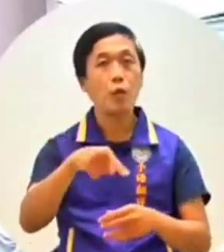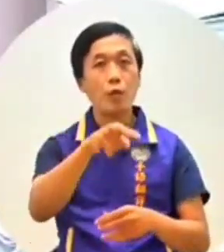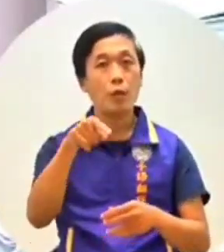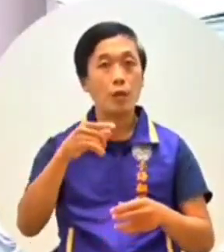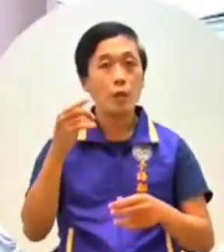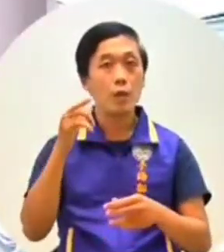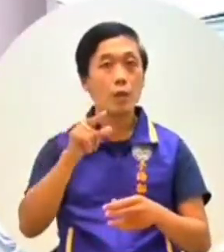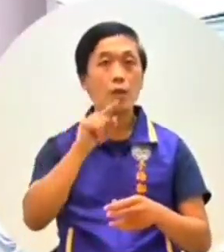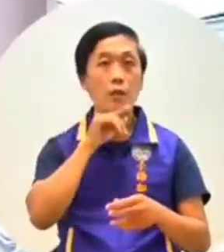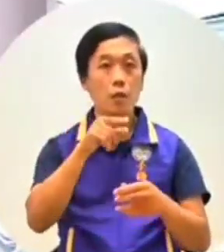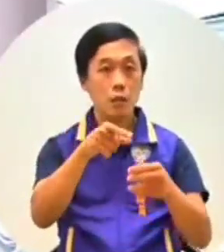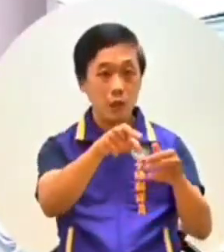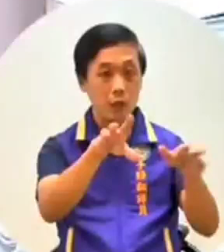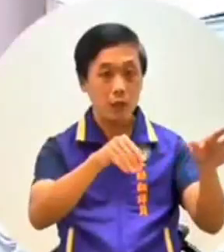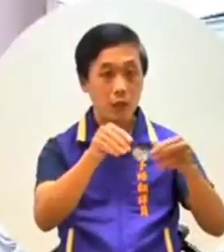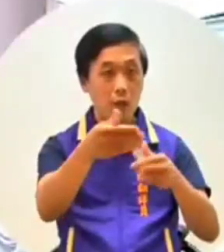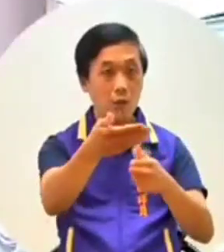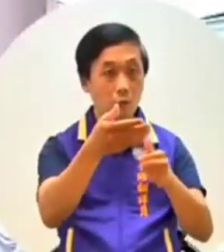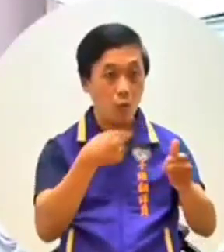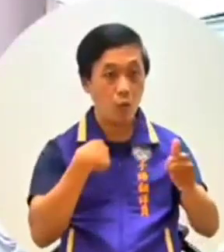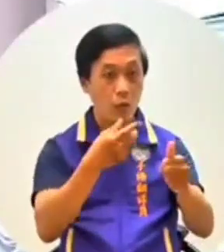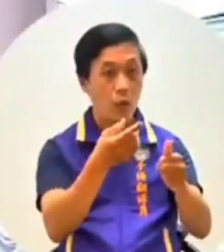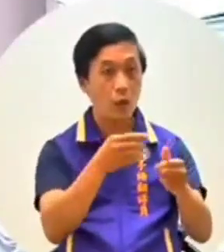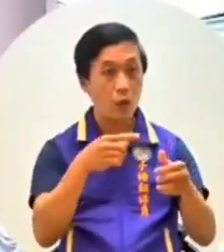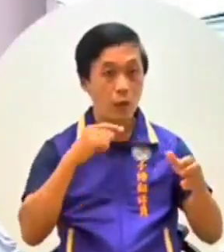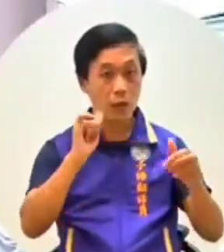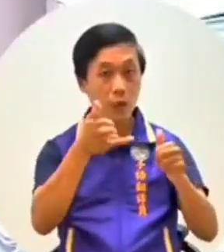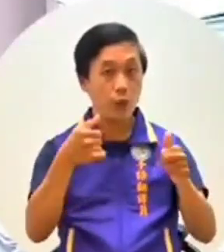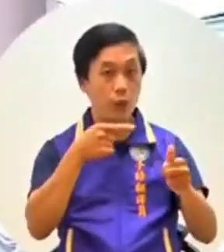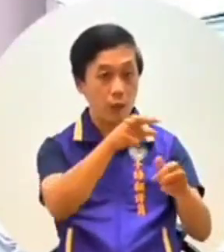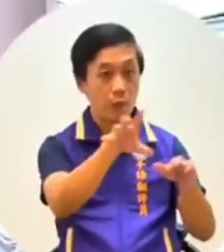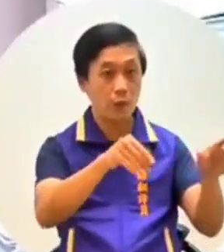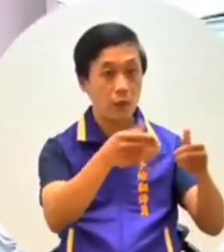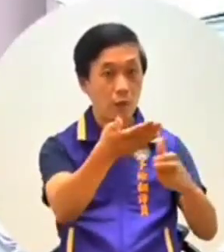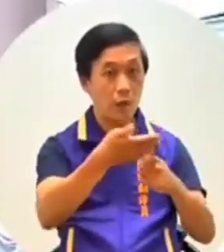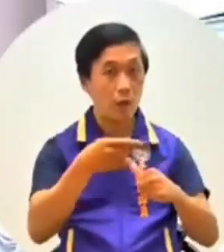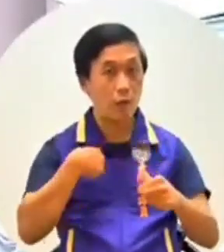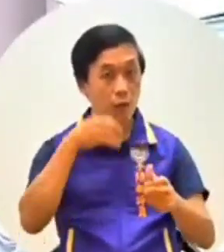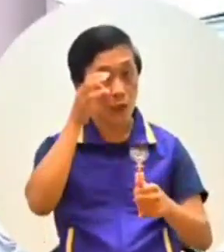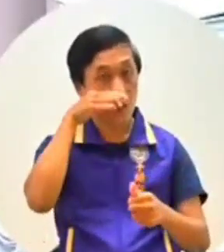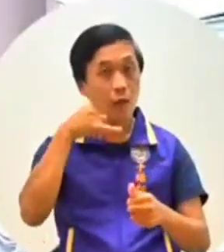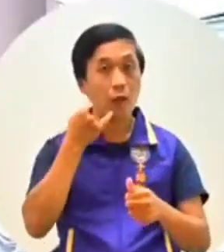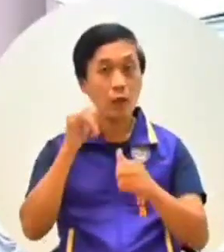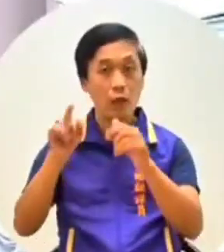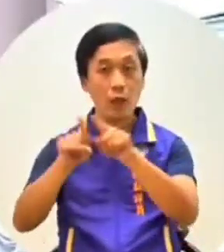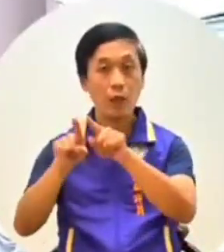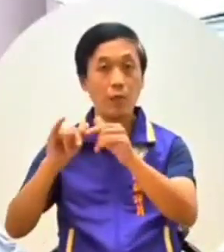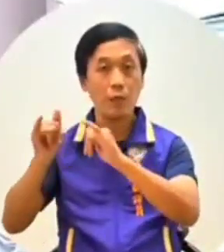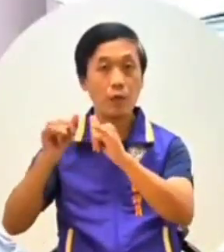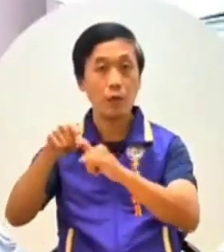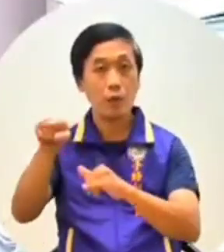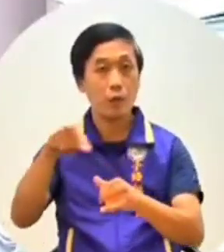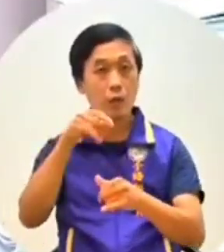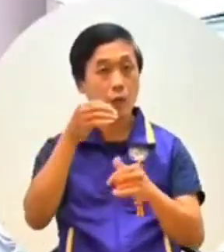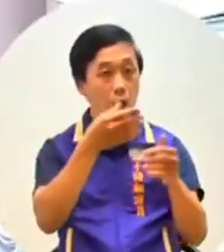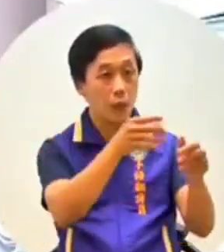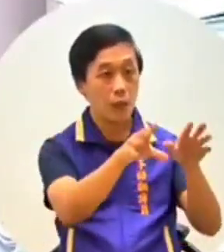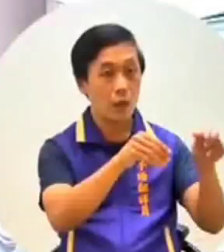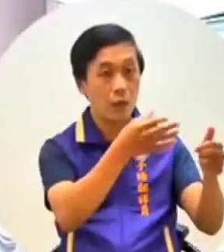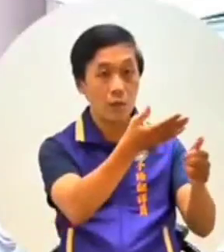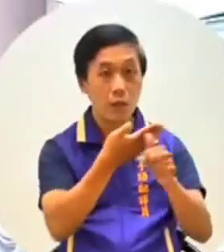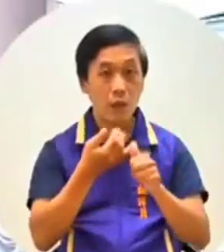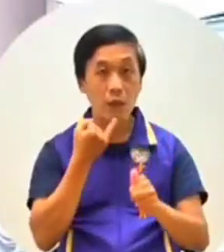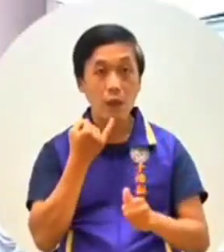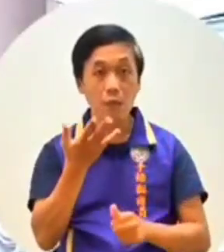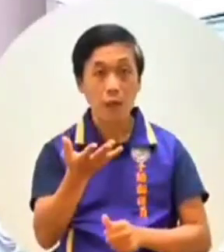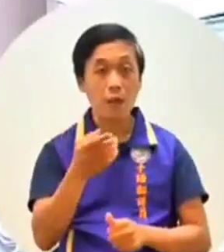向你所知，要议员哦，身为议员有职权向你们所知，我们才看得到哦。一般平民百姓呢，他有办法向你们所知吗？没办法